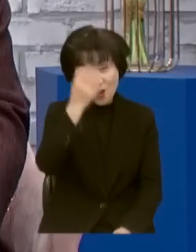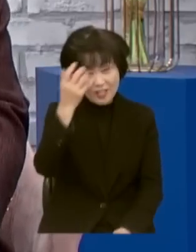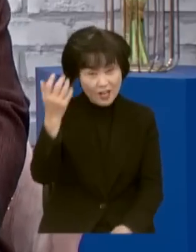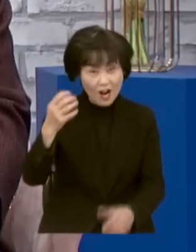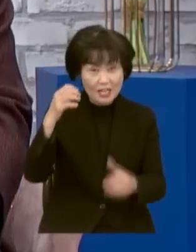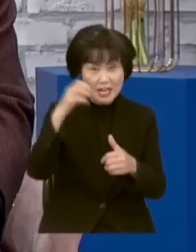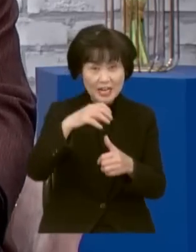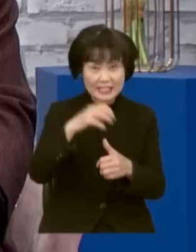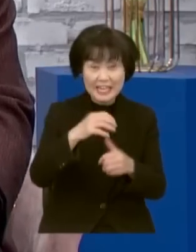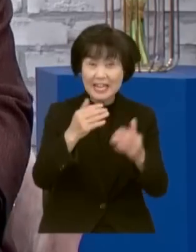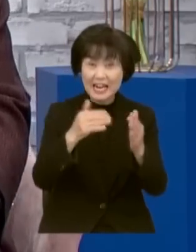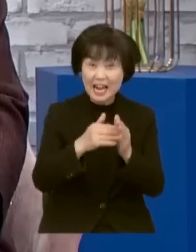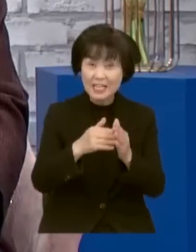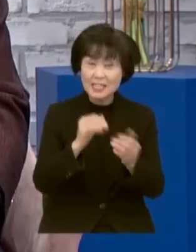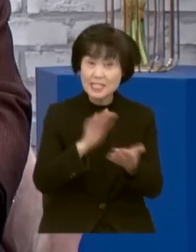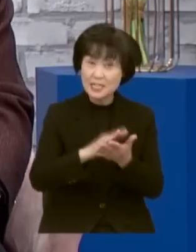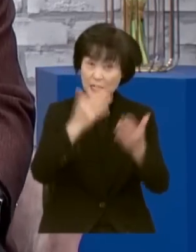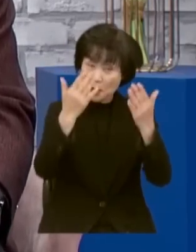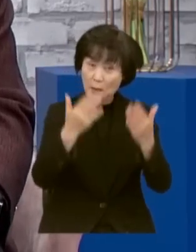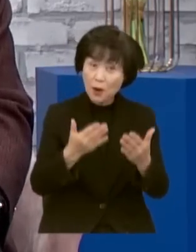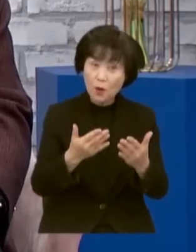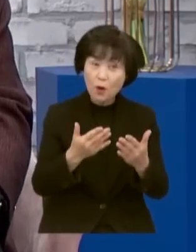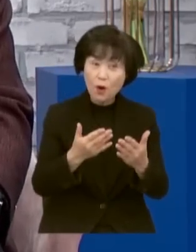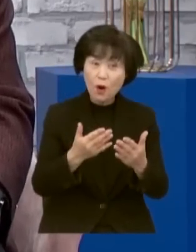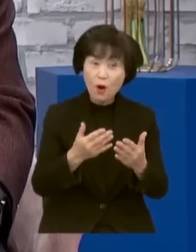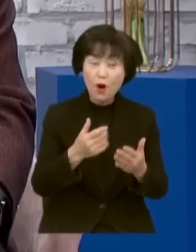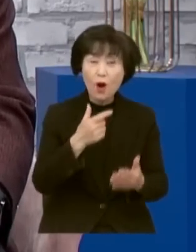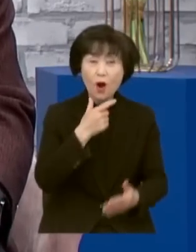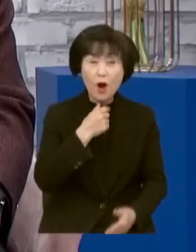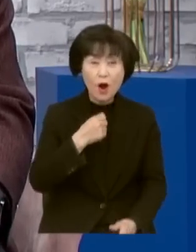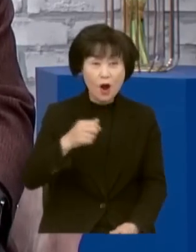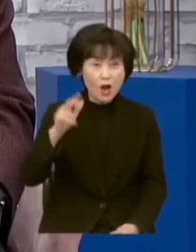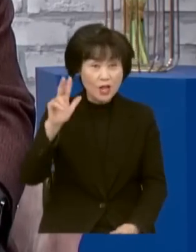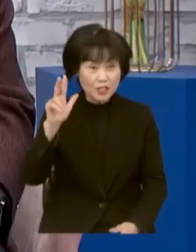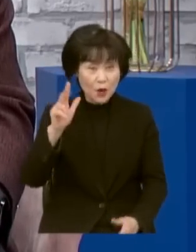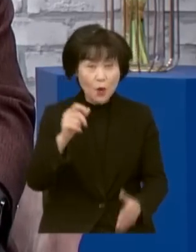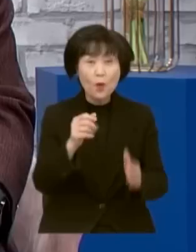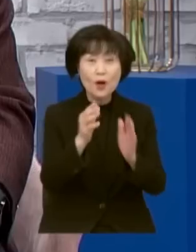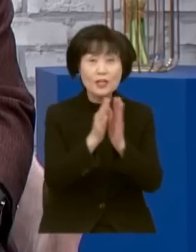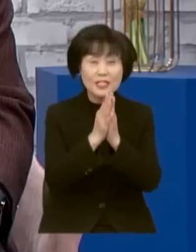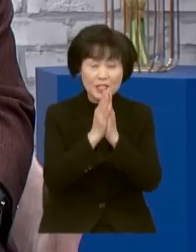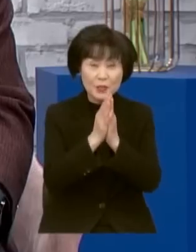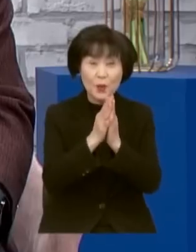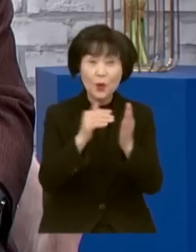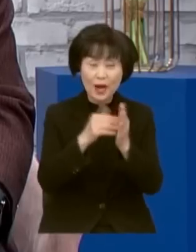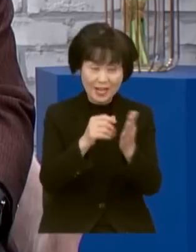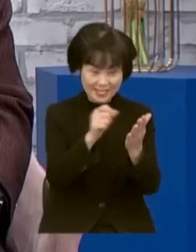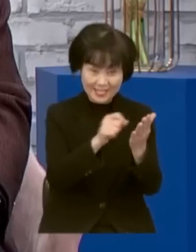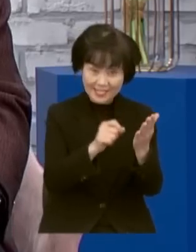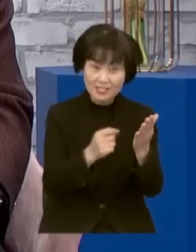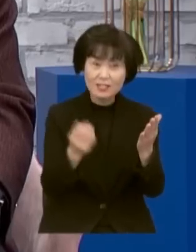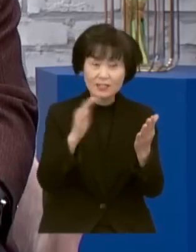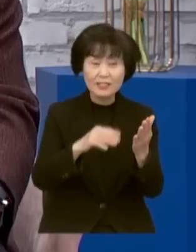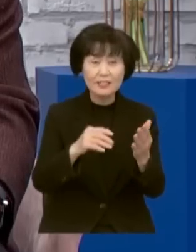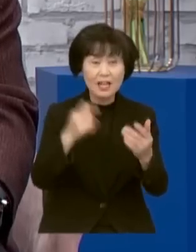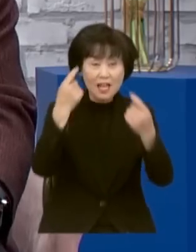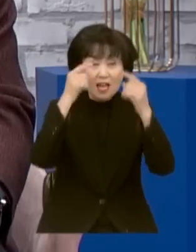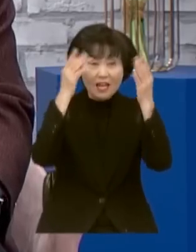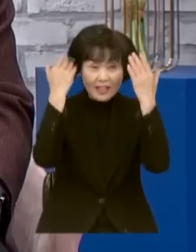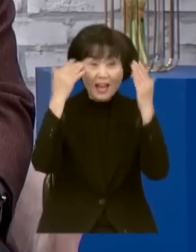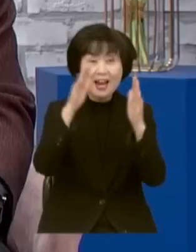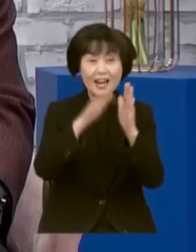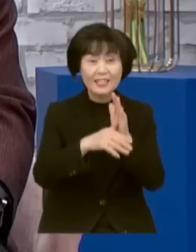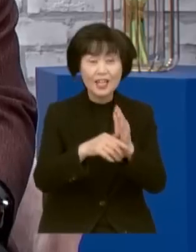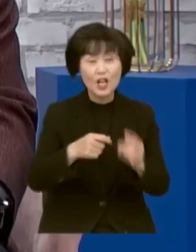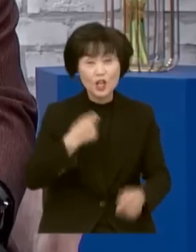성령 세례까지. 뜨겁게 받으시고 이제 서원계도까지 성경책 앞부분에 쓰셨는데 대학에서 중국어